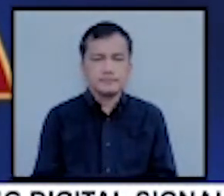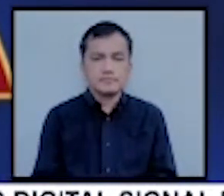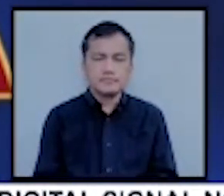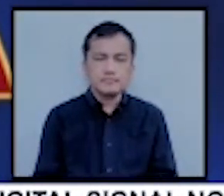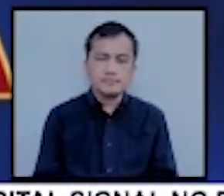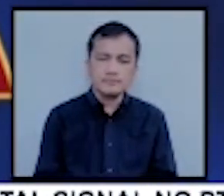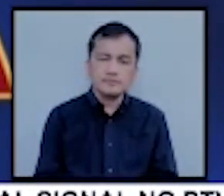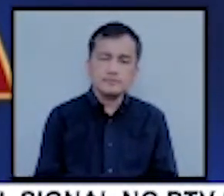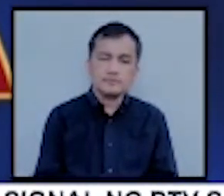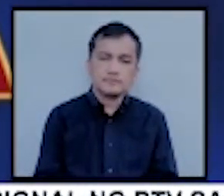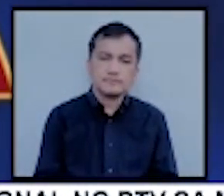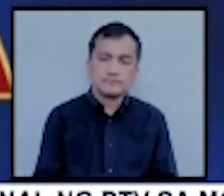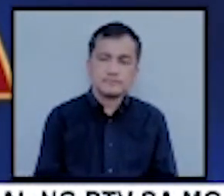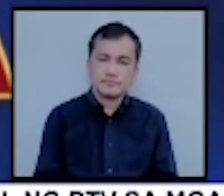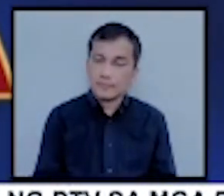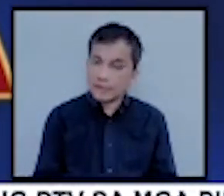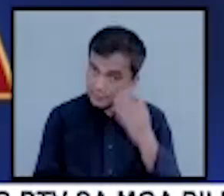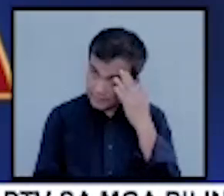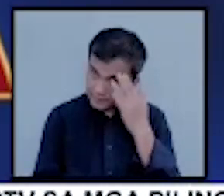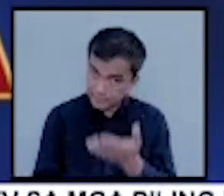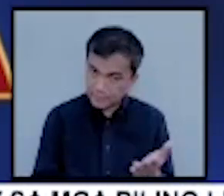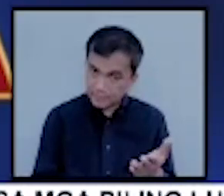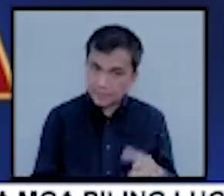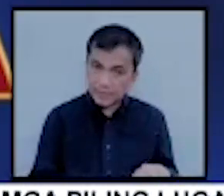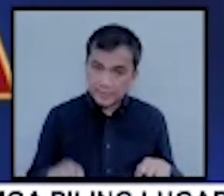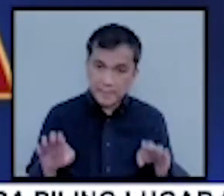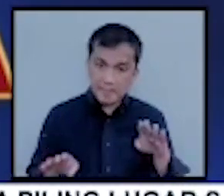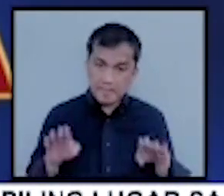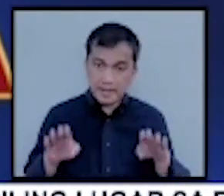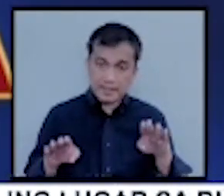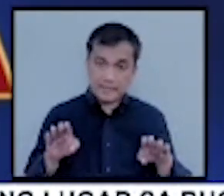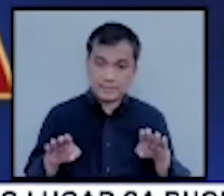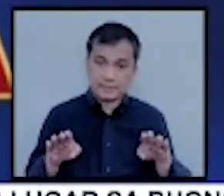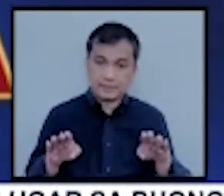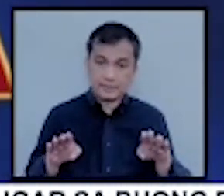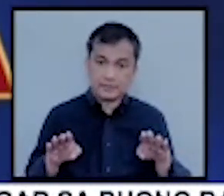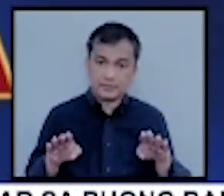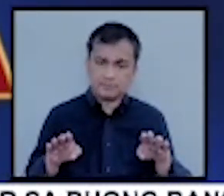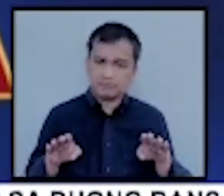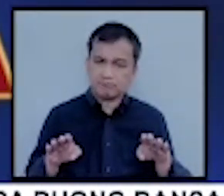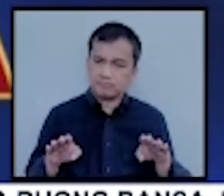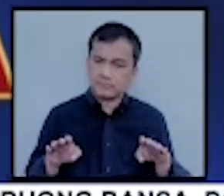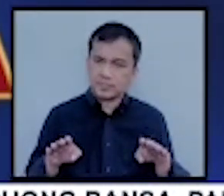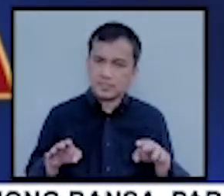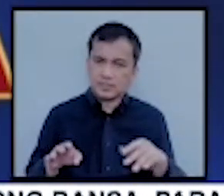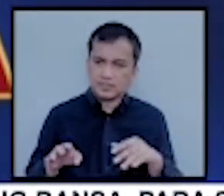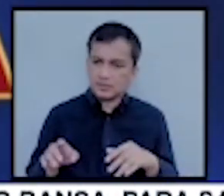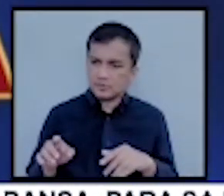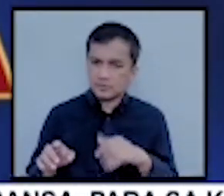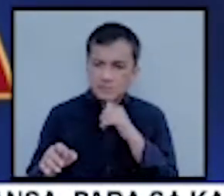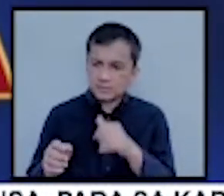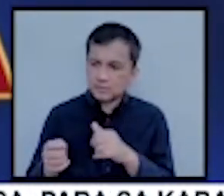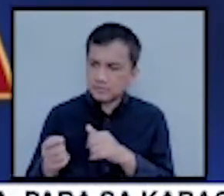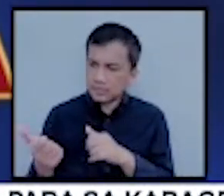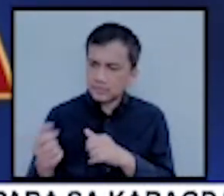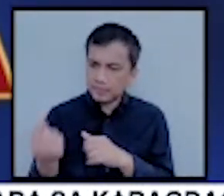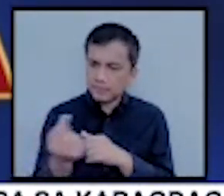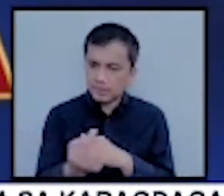Alam niyo po, ito po ay pagbabalanse. Hindi po natin inaalis sa bawat isa sa atin na